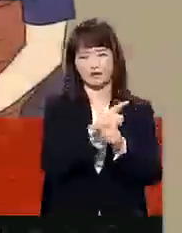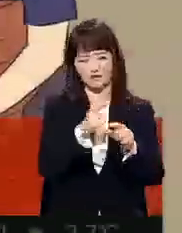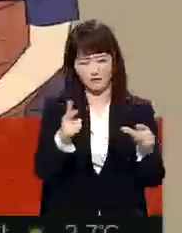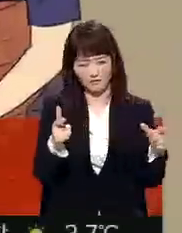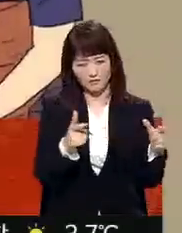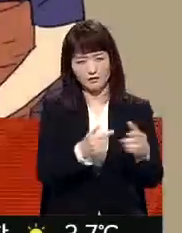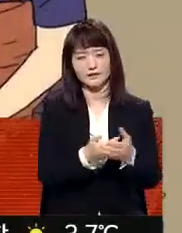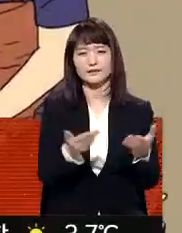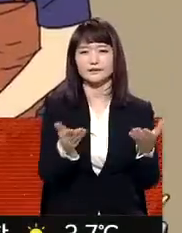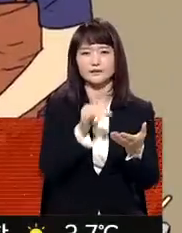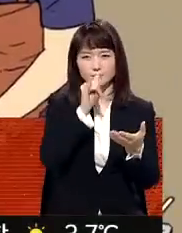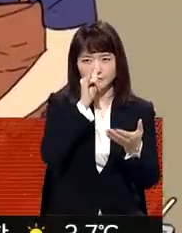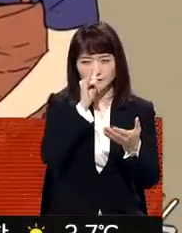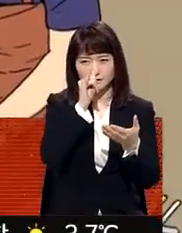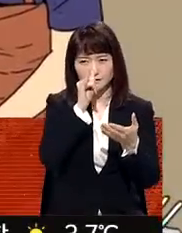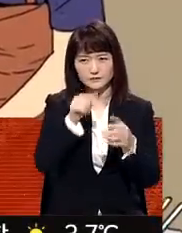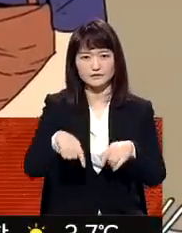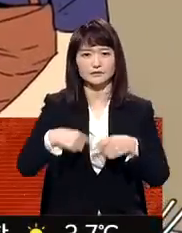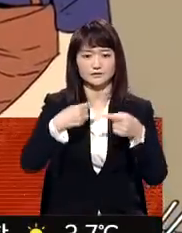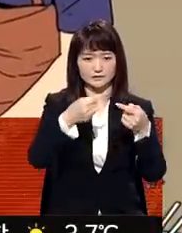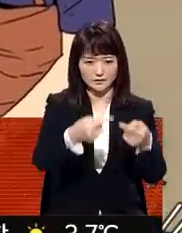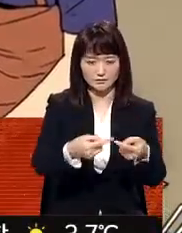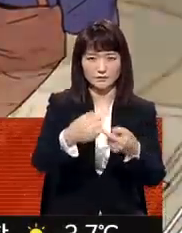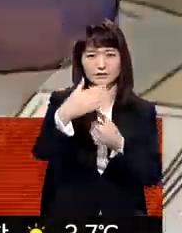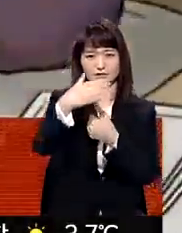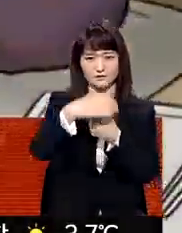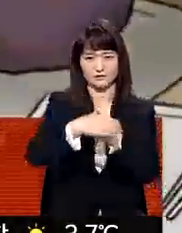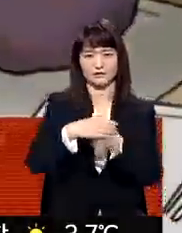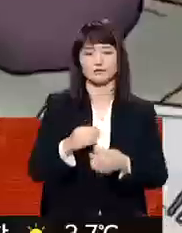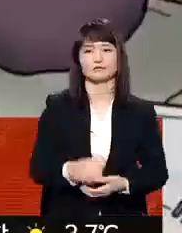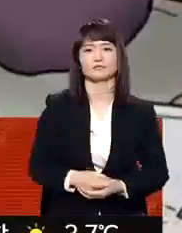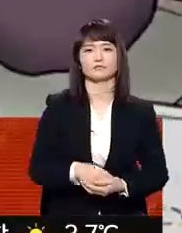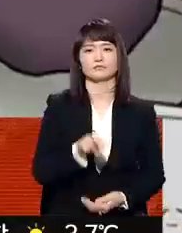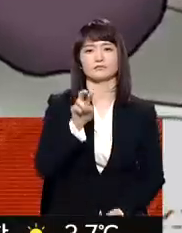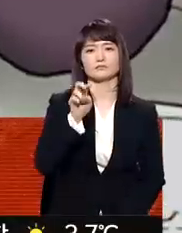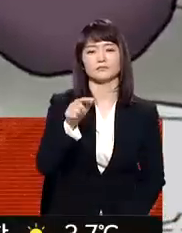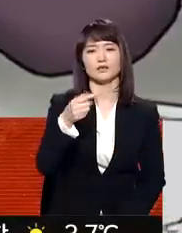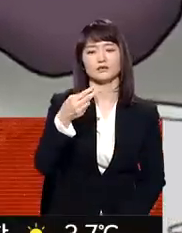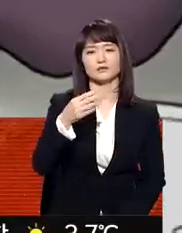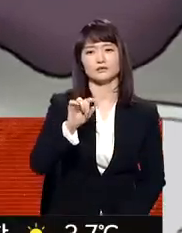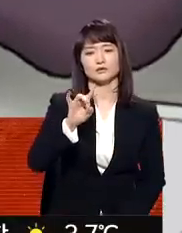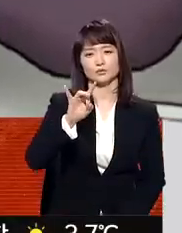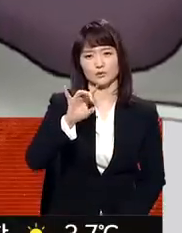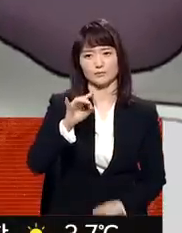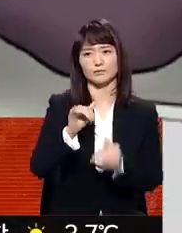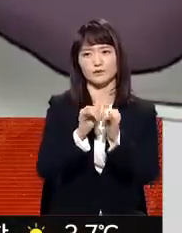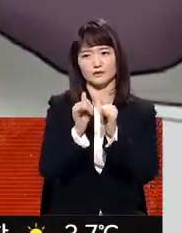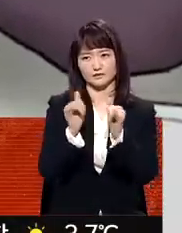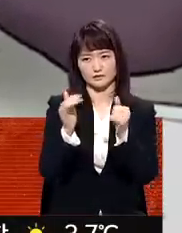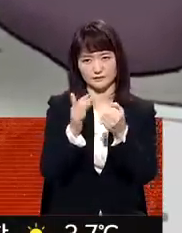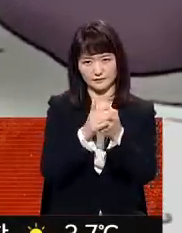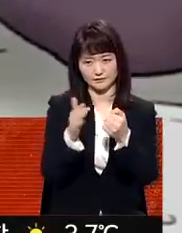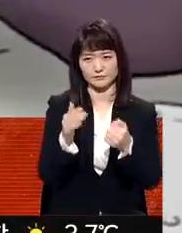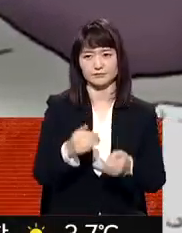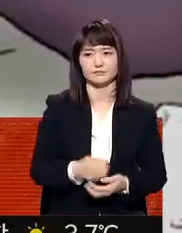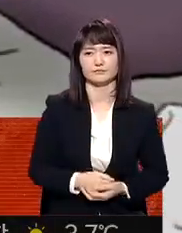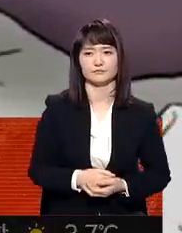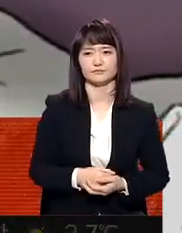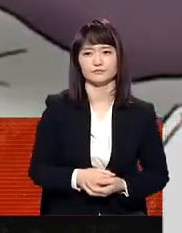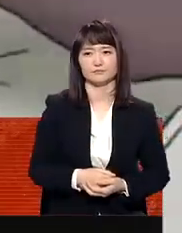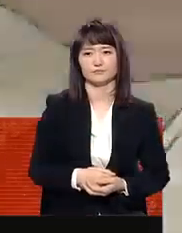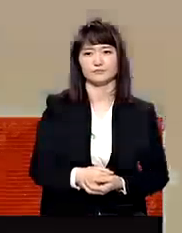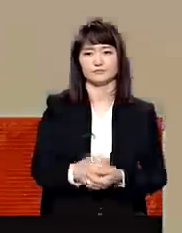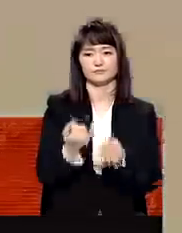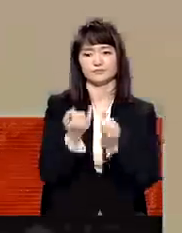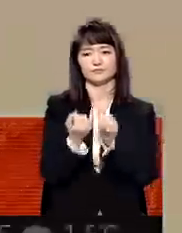않습니까 그걸 참석해 가지고 이제 도맡아서 할 수밖에 없어 왜 며느리가 하나니까 안 할 수가 없는 상태예요 본인 차를 했는데 또 그리고 남편은